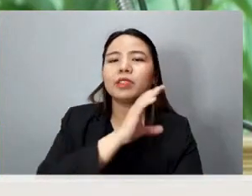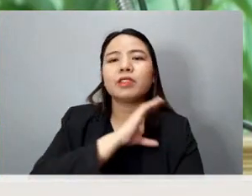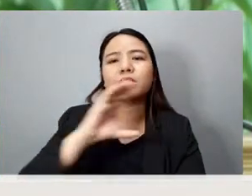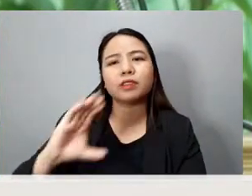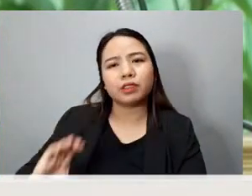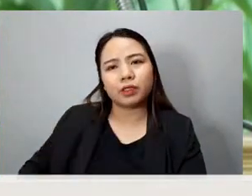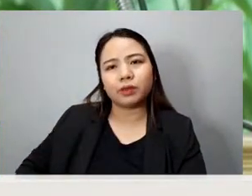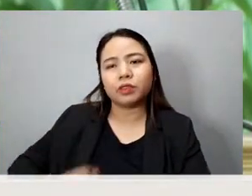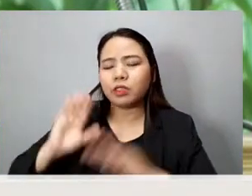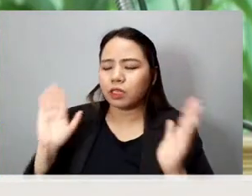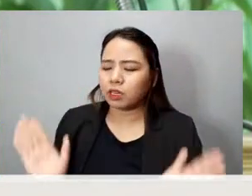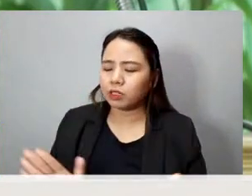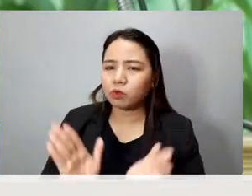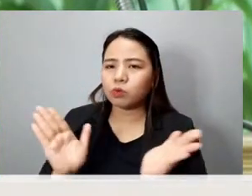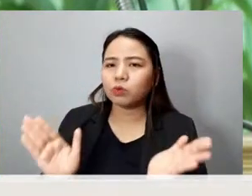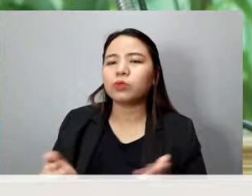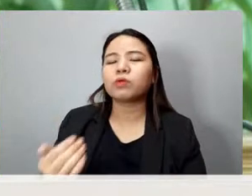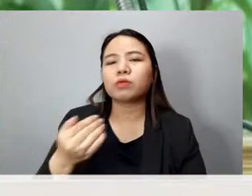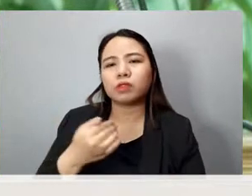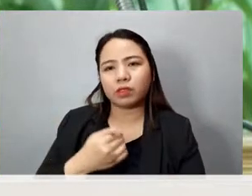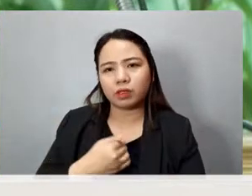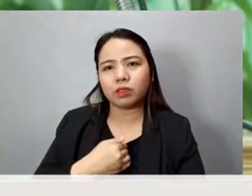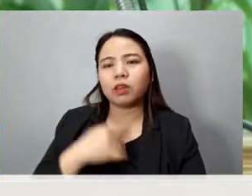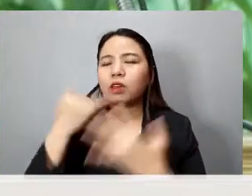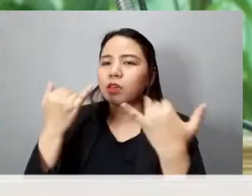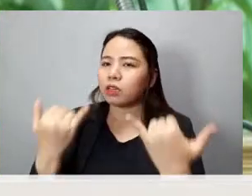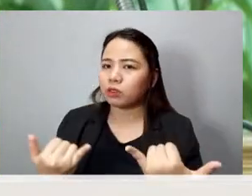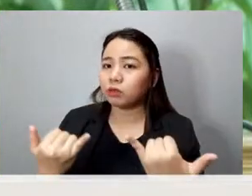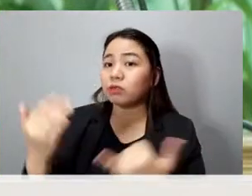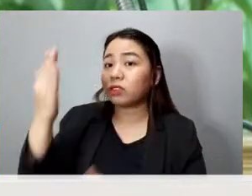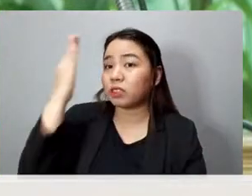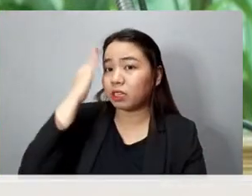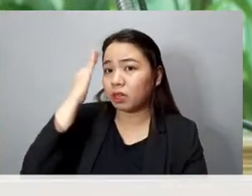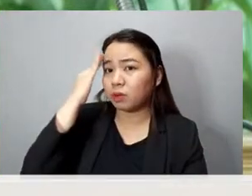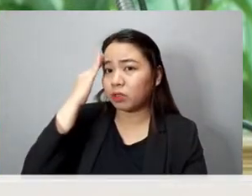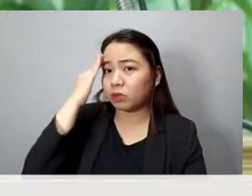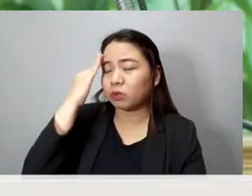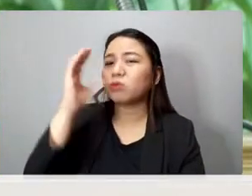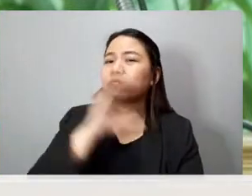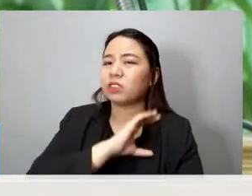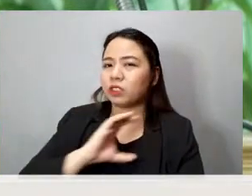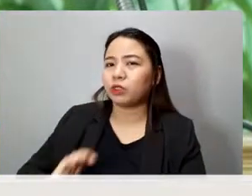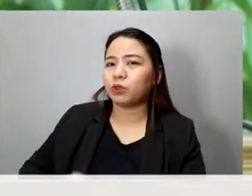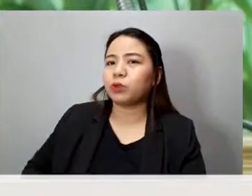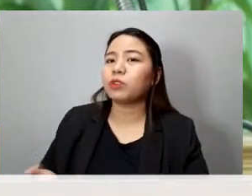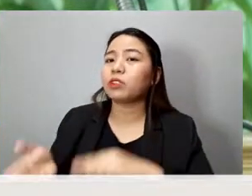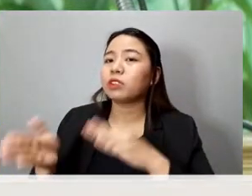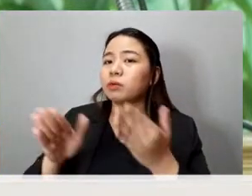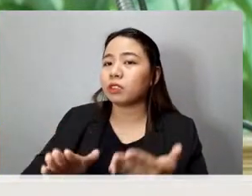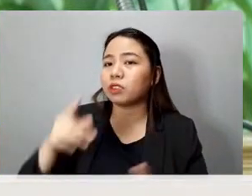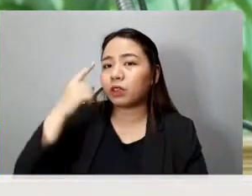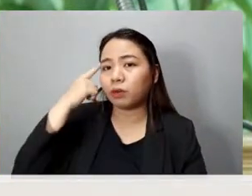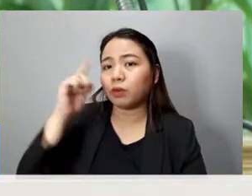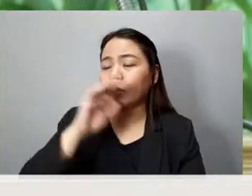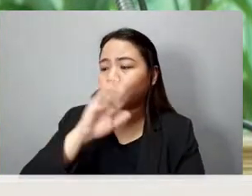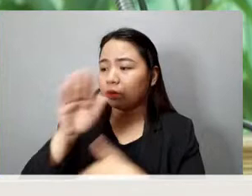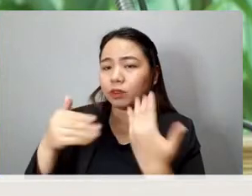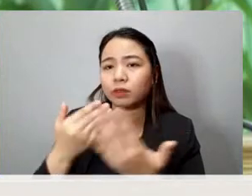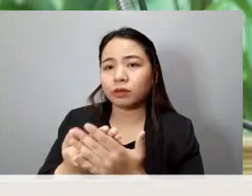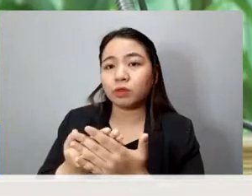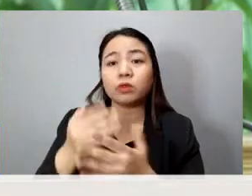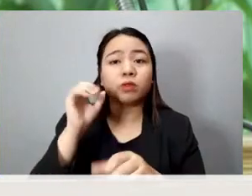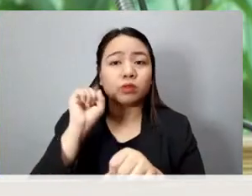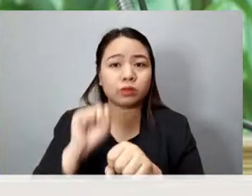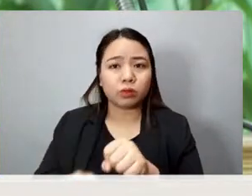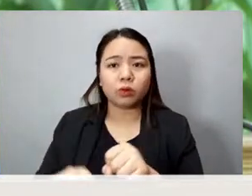sa akin. Ngayong nalaman kong siya ay namatay para sa lahat, at dahil diyan, ang